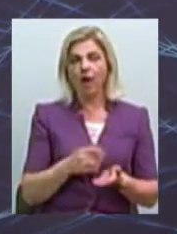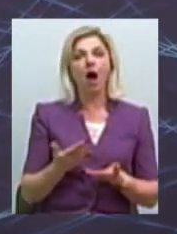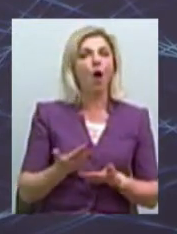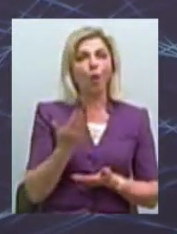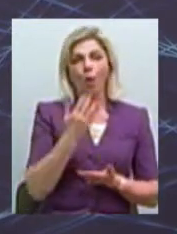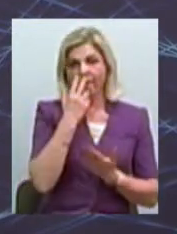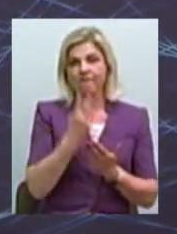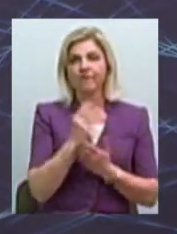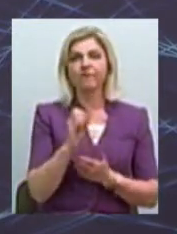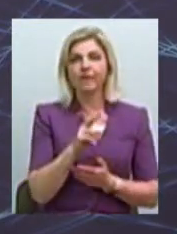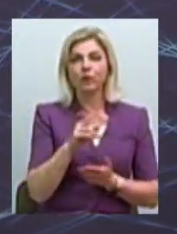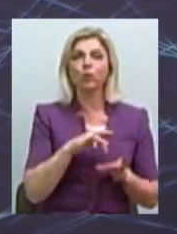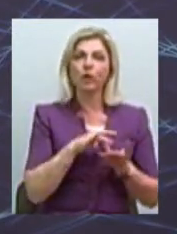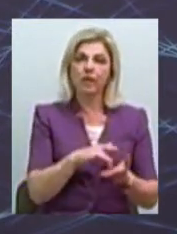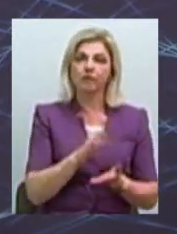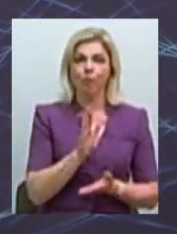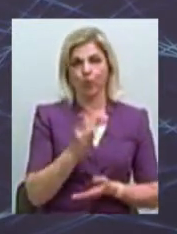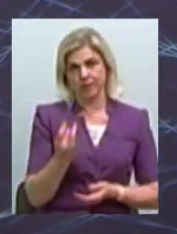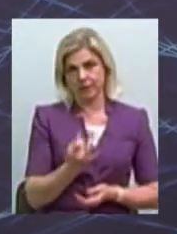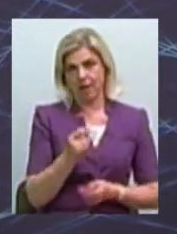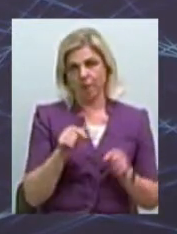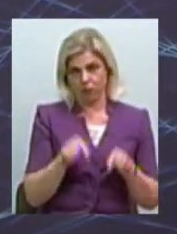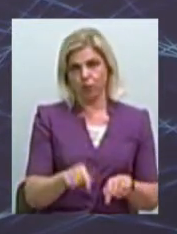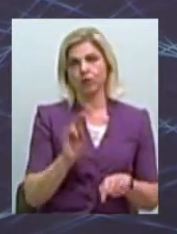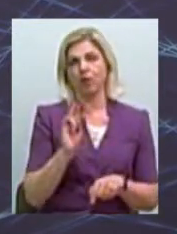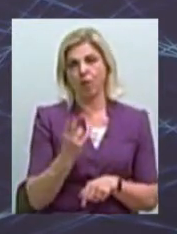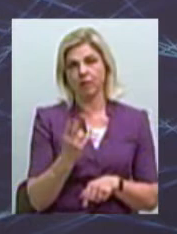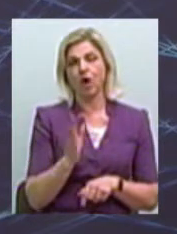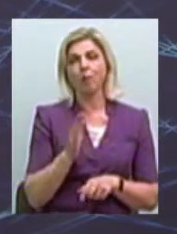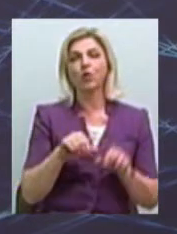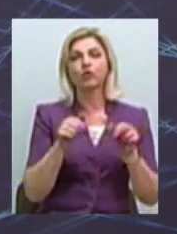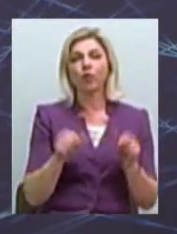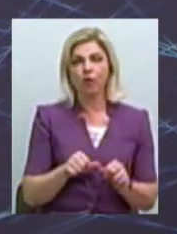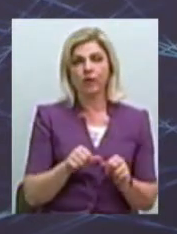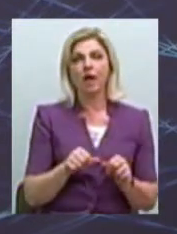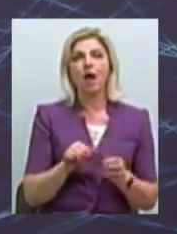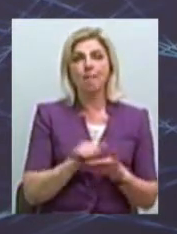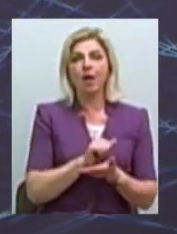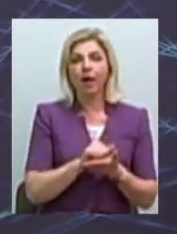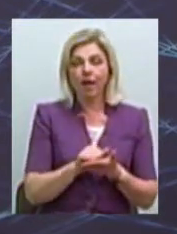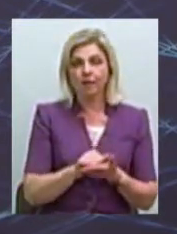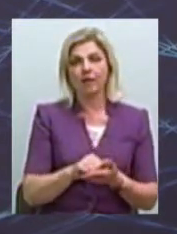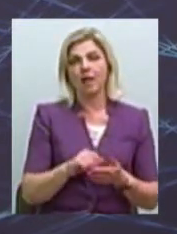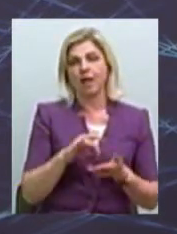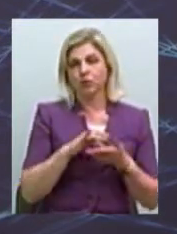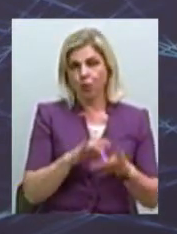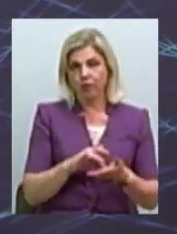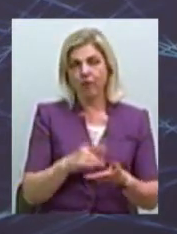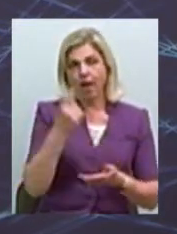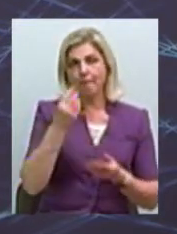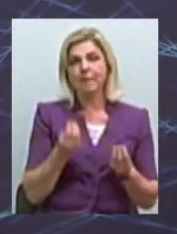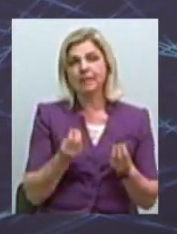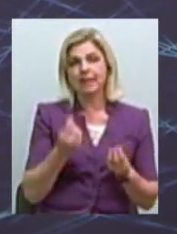туризму буде цікавий саме в Миколаєві. Вони сформують такий пакет екскурсовода, тобто сформована